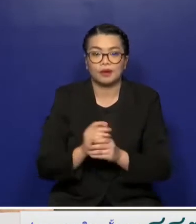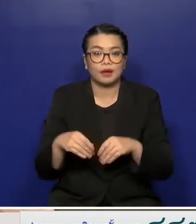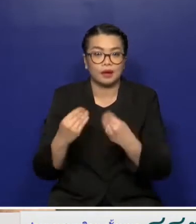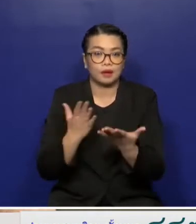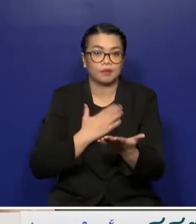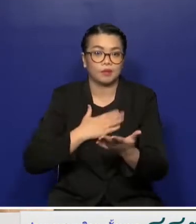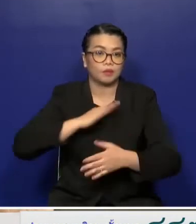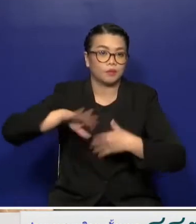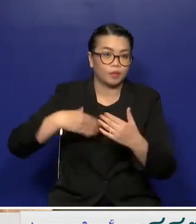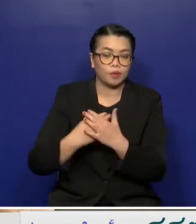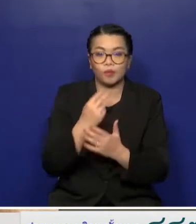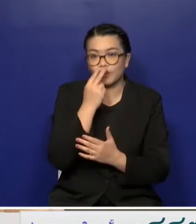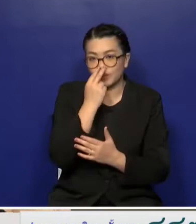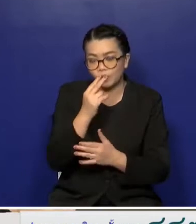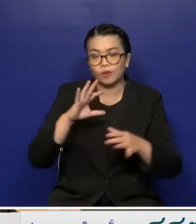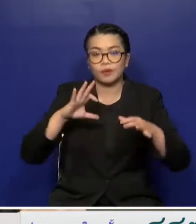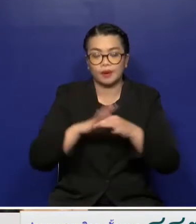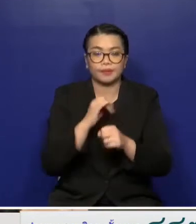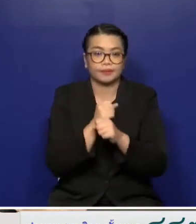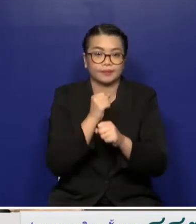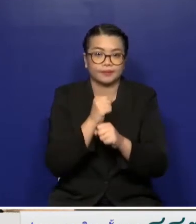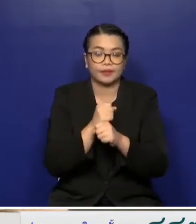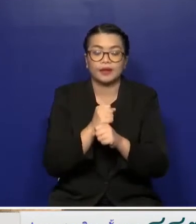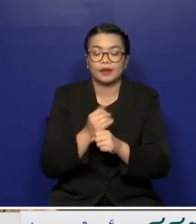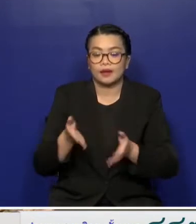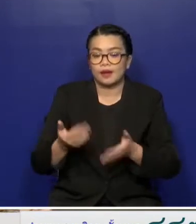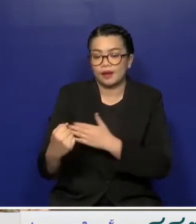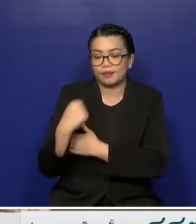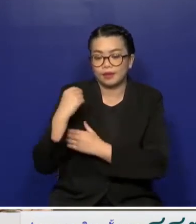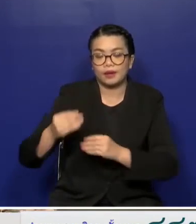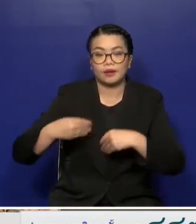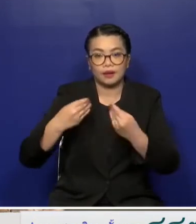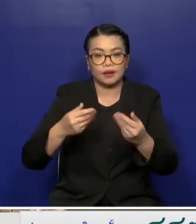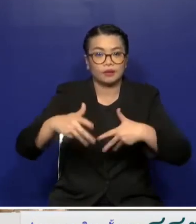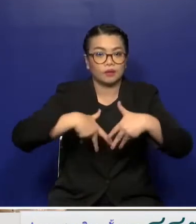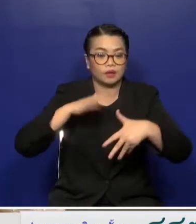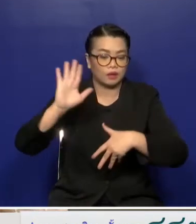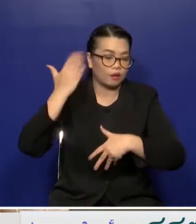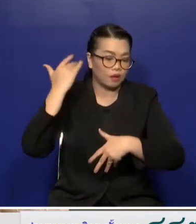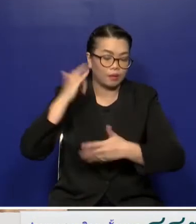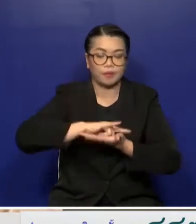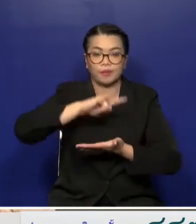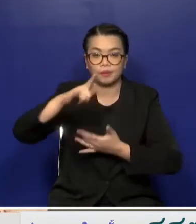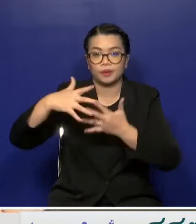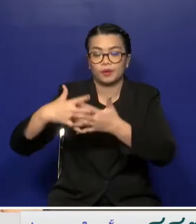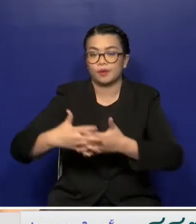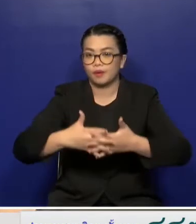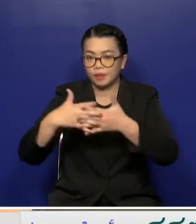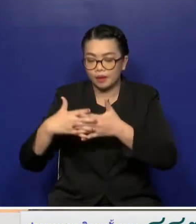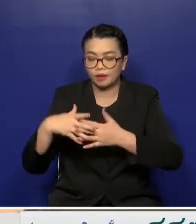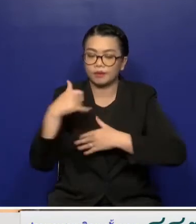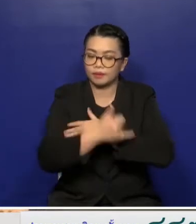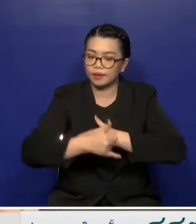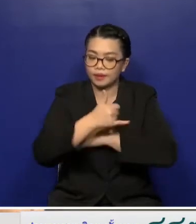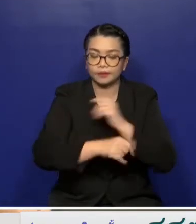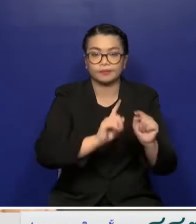ได้ไปดูงานในเรื่องการกระจายอำนาจไปสู่ท้องถิ่นที่ประเทศอเมริกาและหลายประเทศผมคนหนึ่